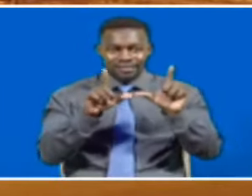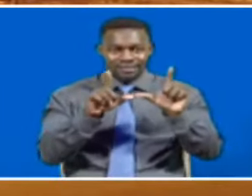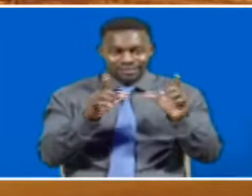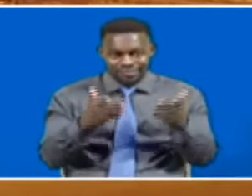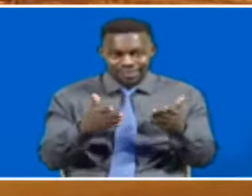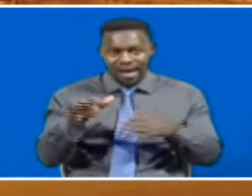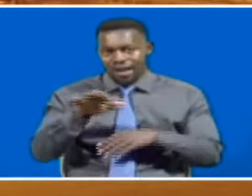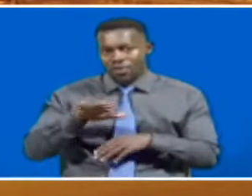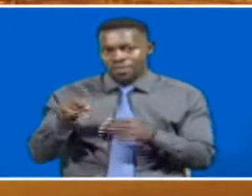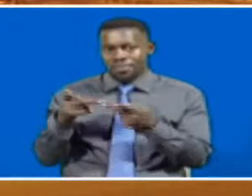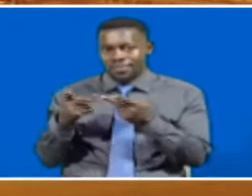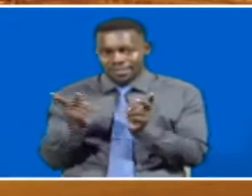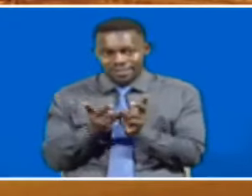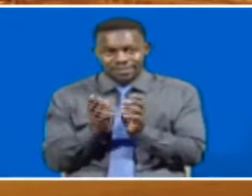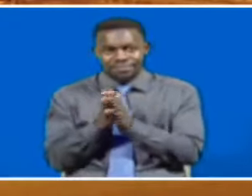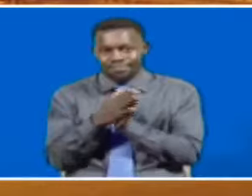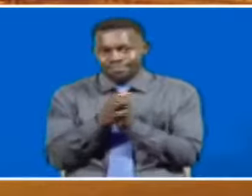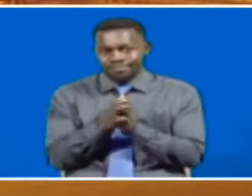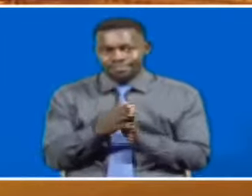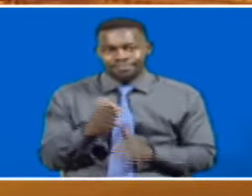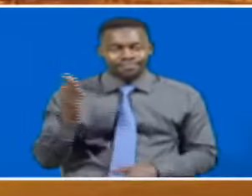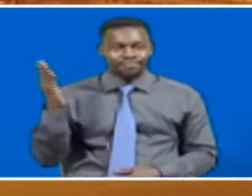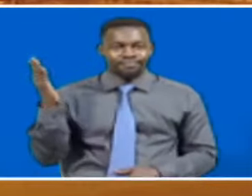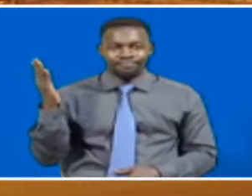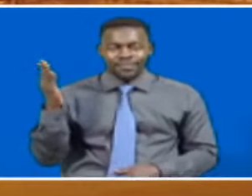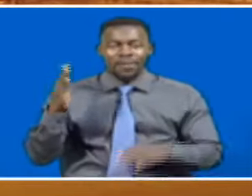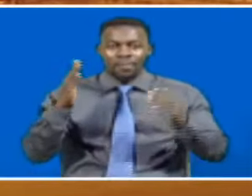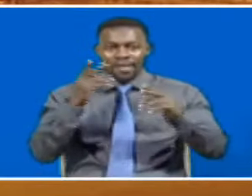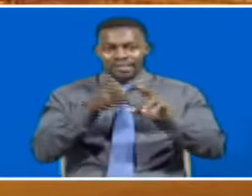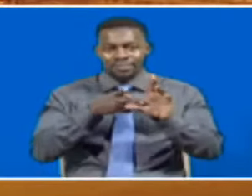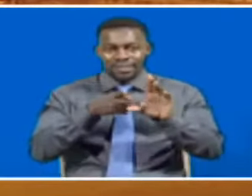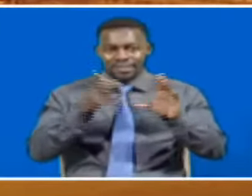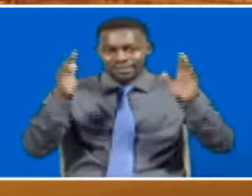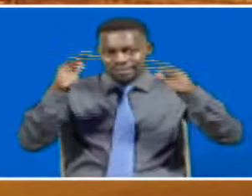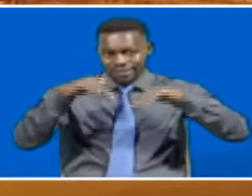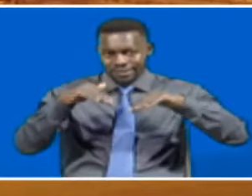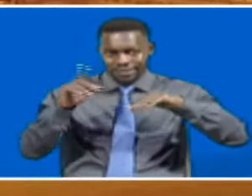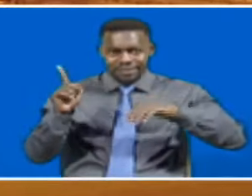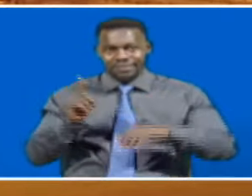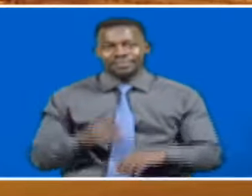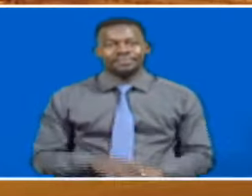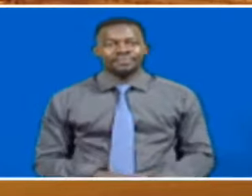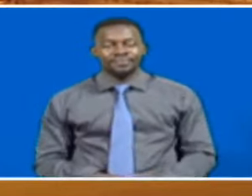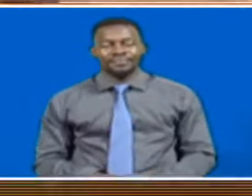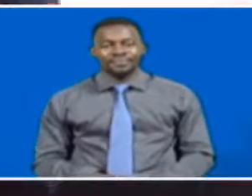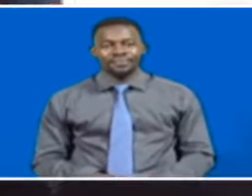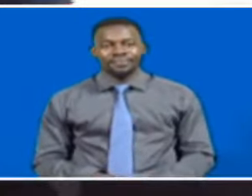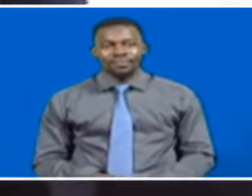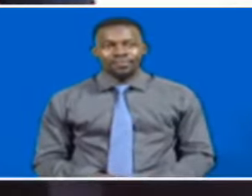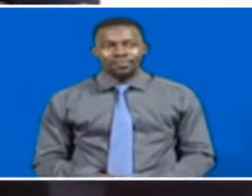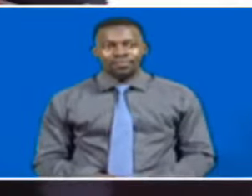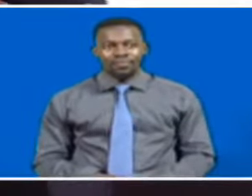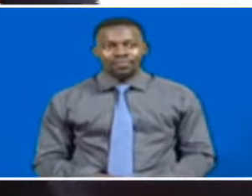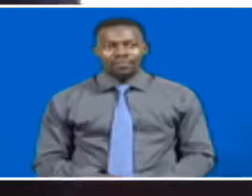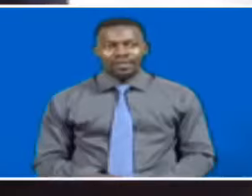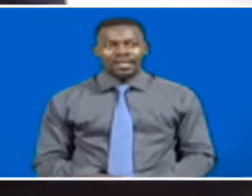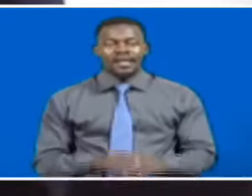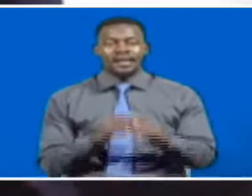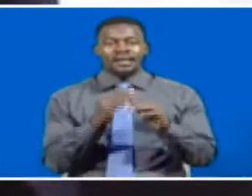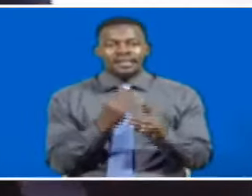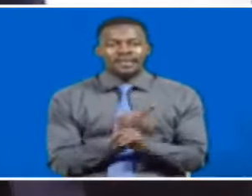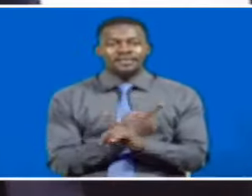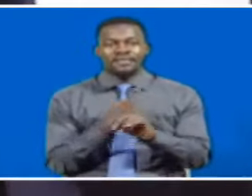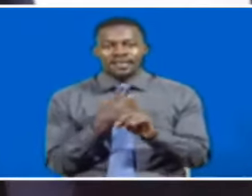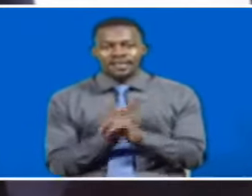eneo hilo. Steven Zioka alihudhuria hafla hiyo na kutendalia taarifa ifuatayo. Baadhi ya viongozi